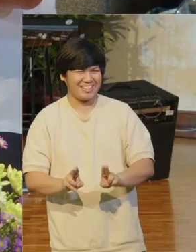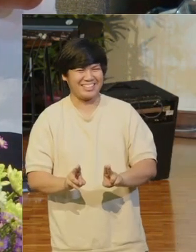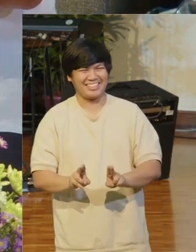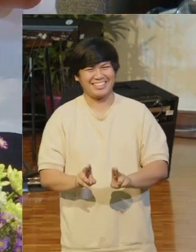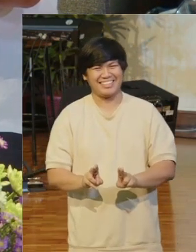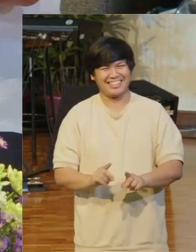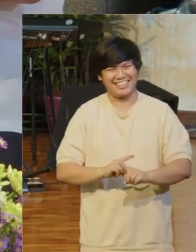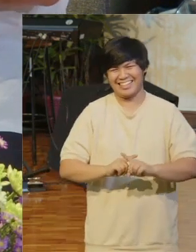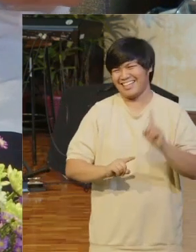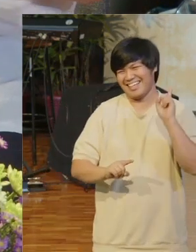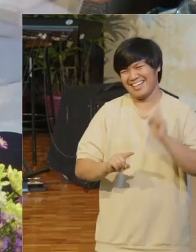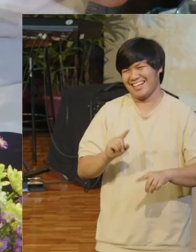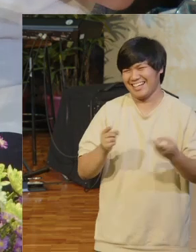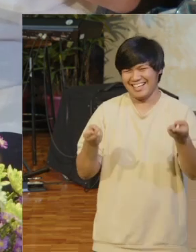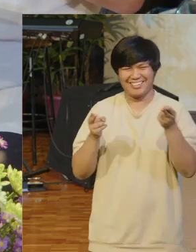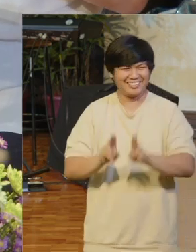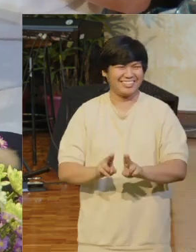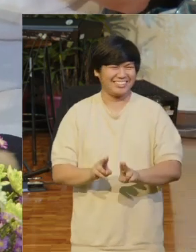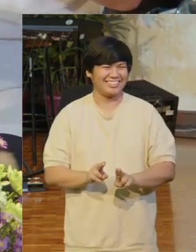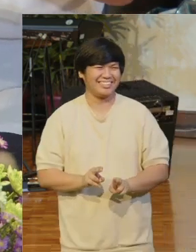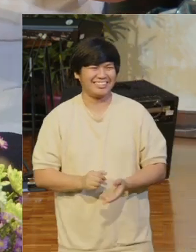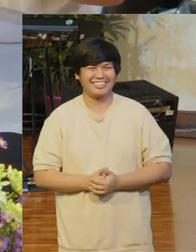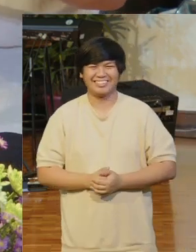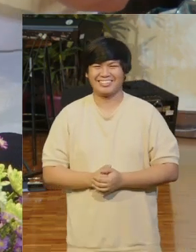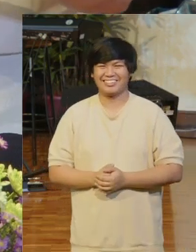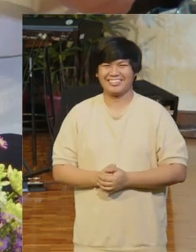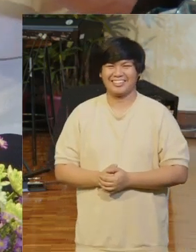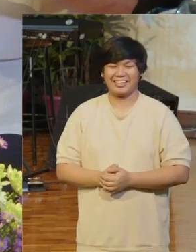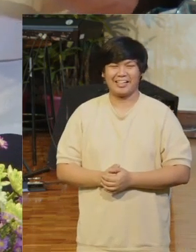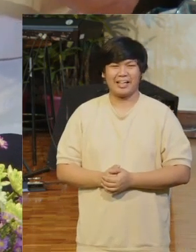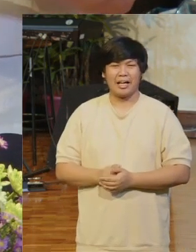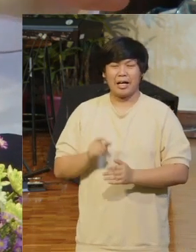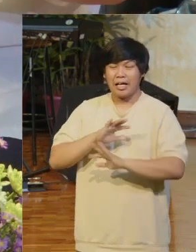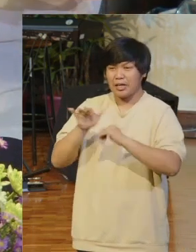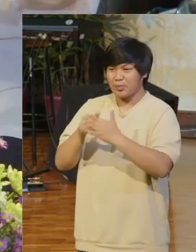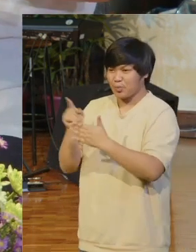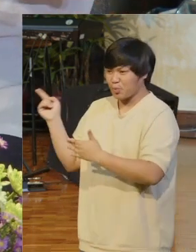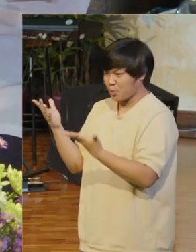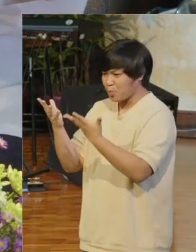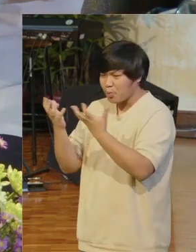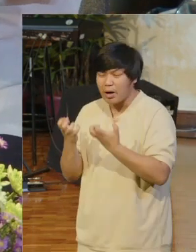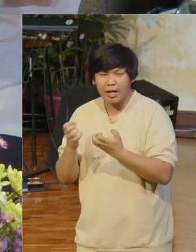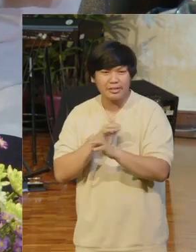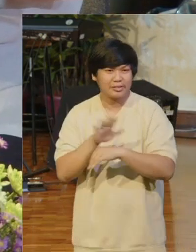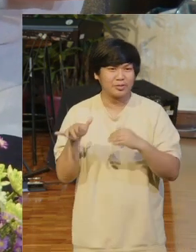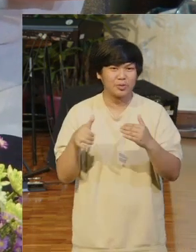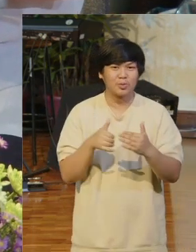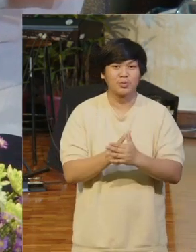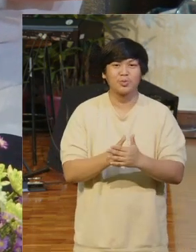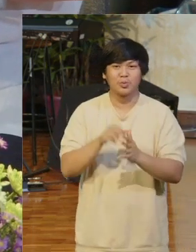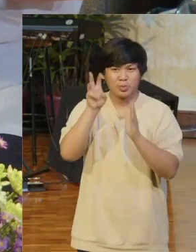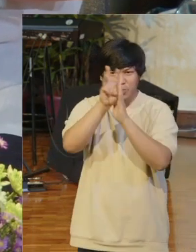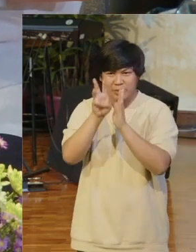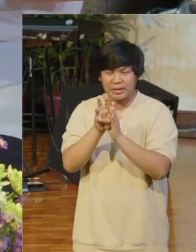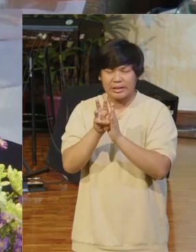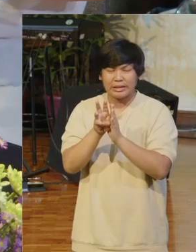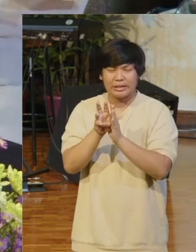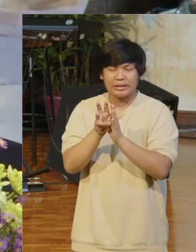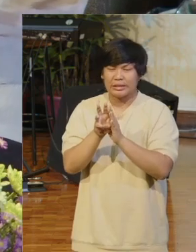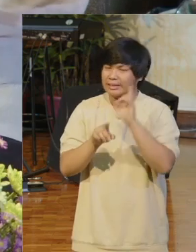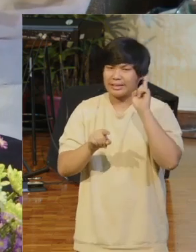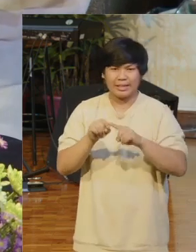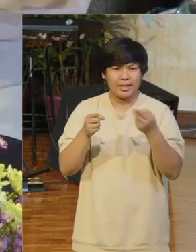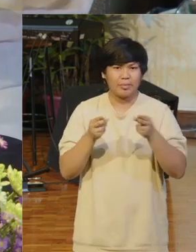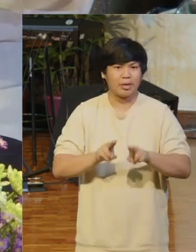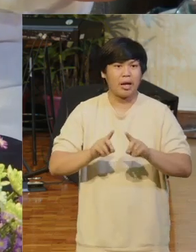Panginoon. No? So hindi ko kayang gawin ang lahat ng aking nais at lahat ng aking mga layunin. Ngunit ang Diyos,